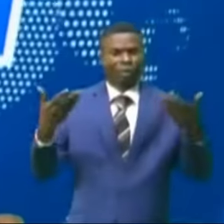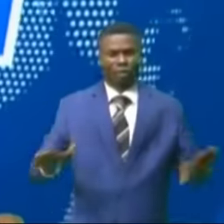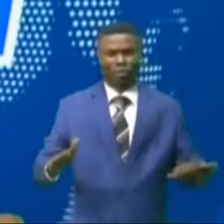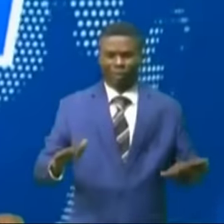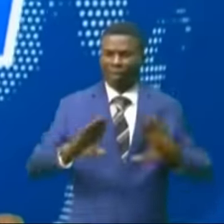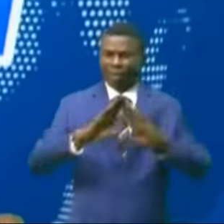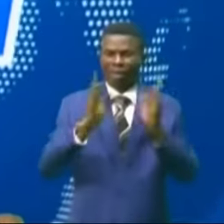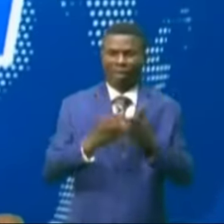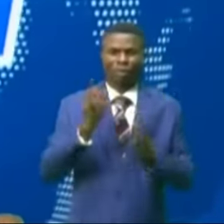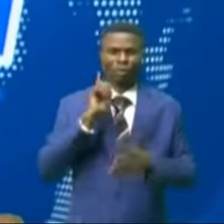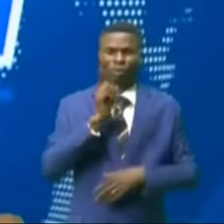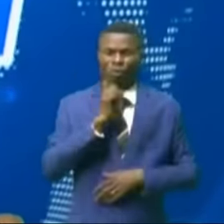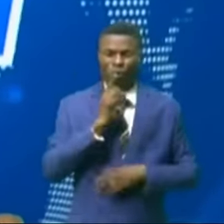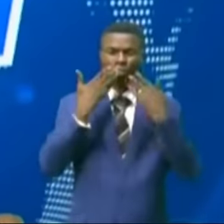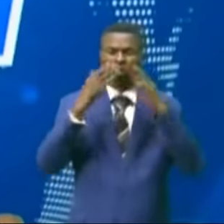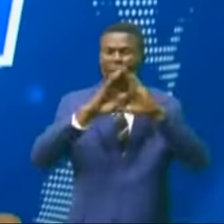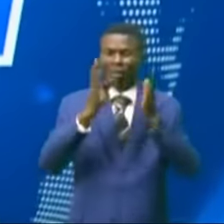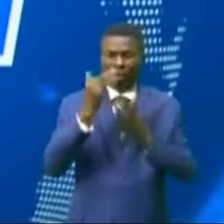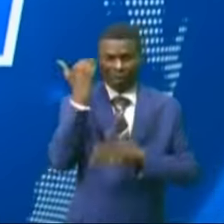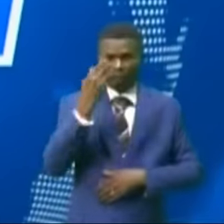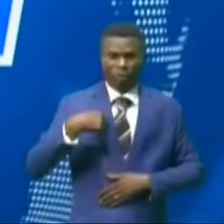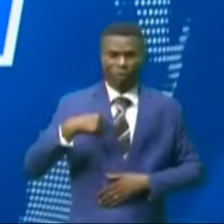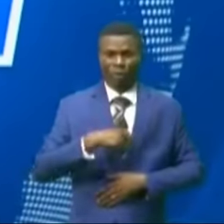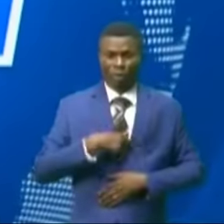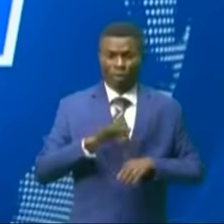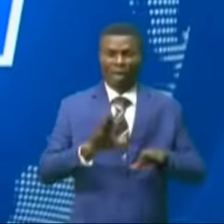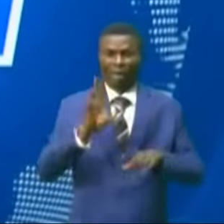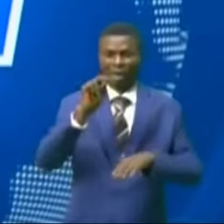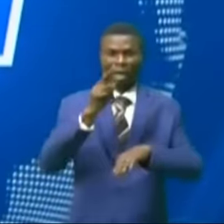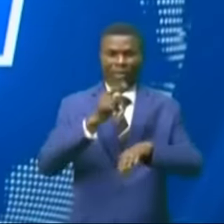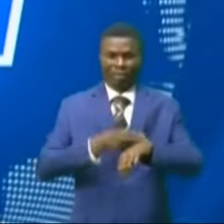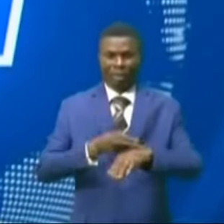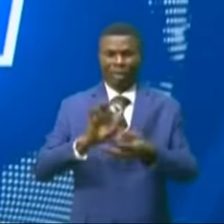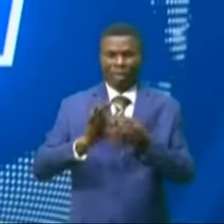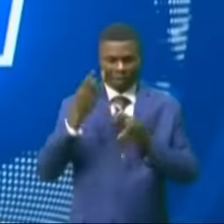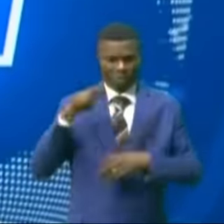ce journal, madame, messieurs. Merci à vous de l'avoir suivi. Sandra Nyangita vous revient à 20h pour la suite de l'actualité.